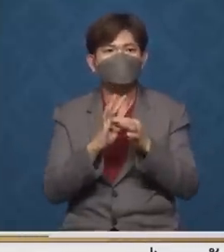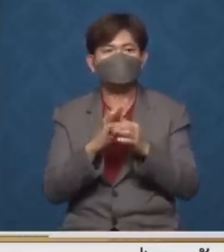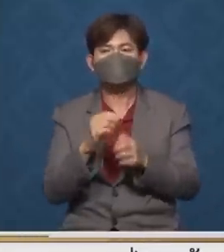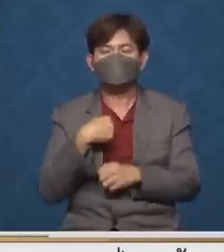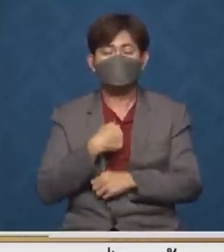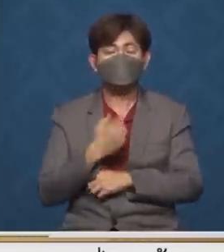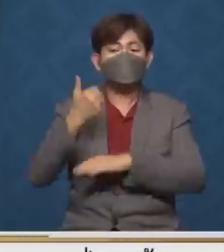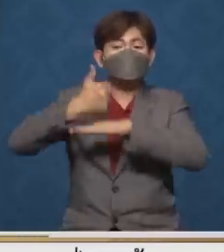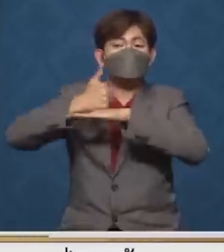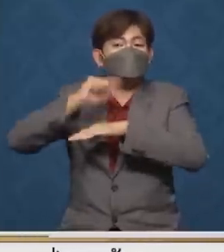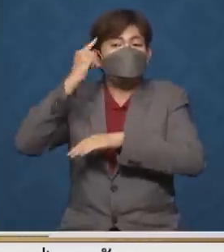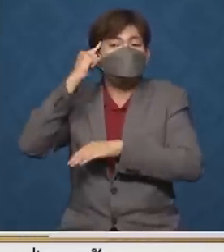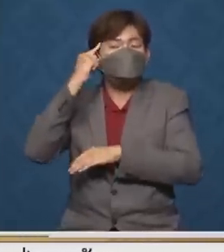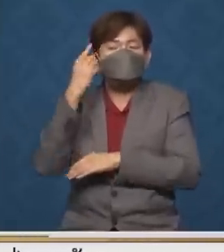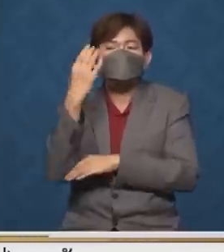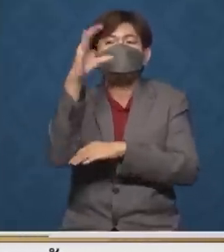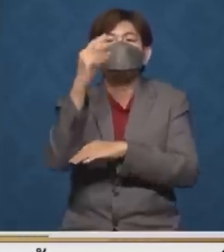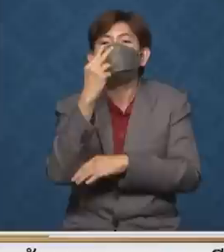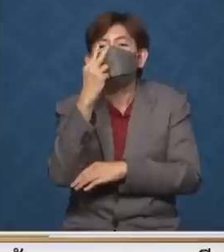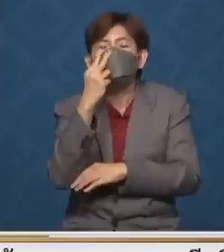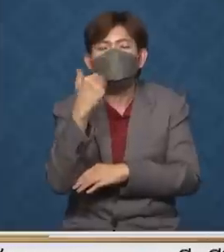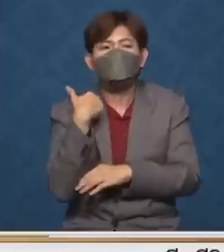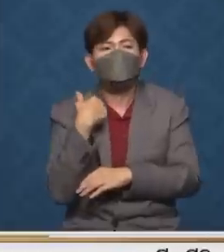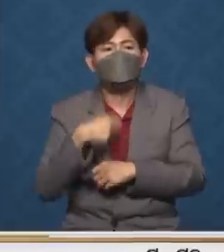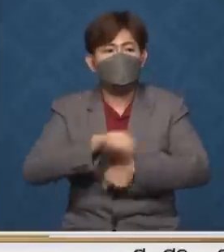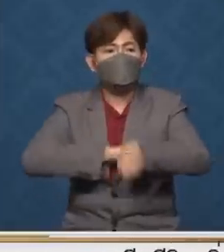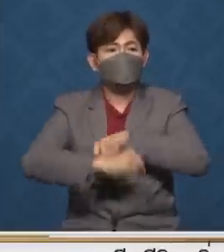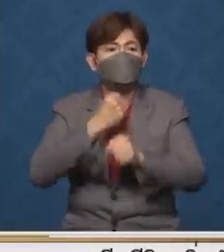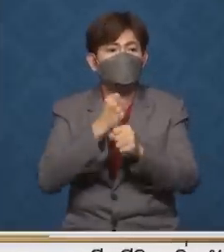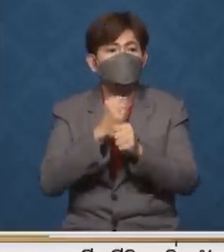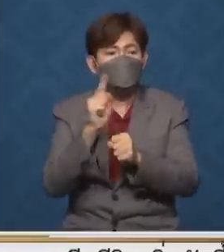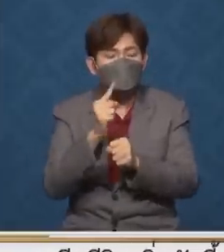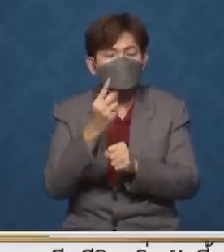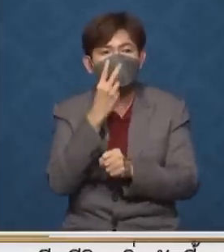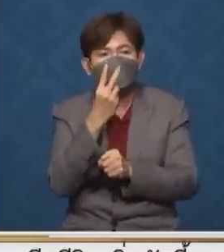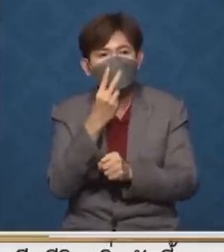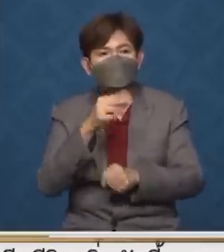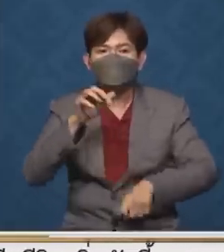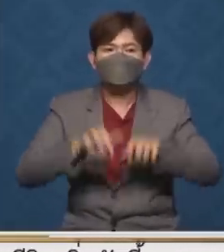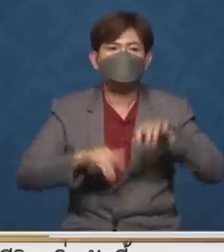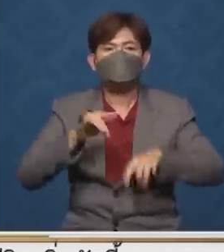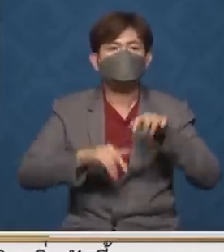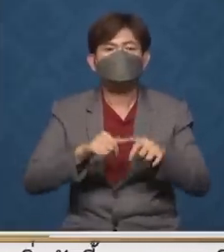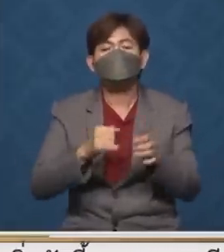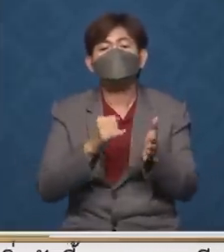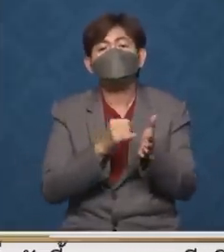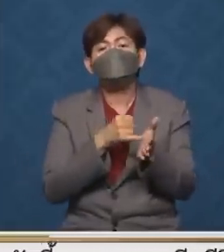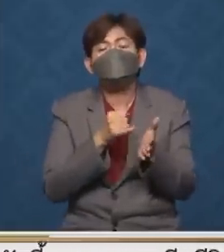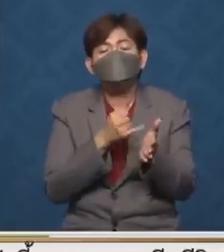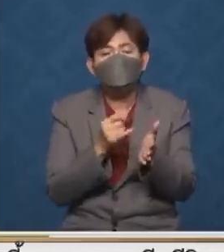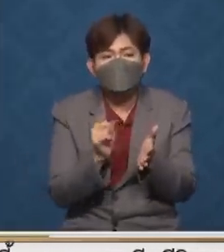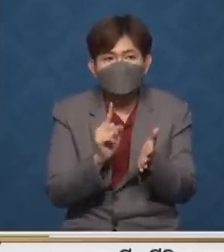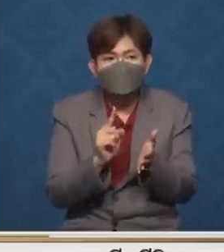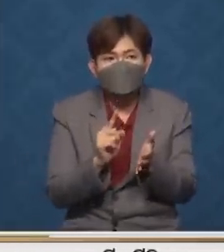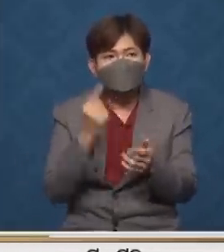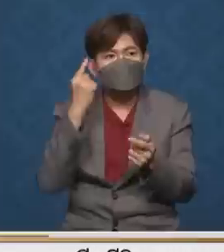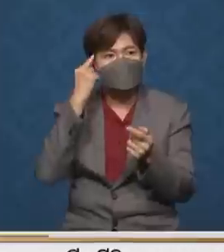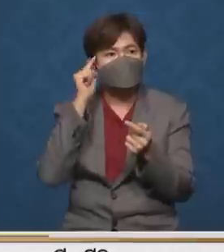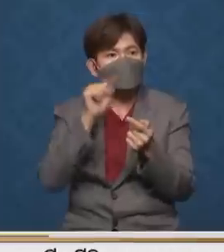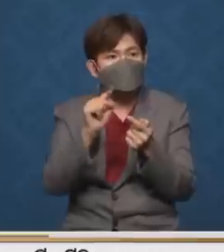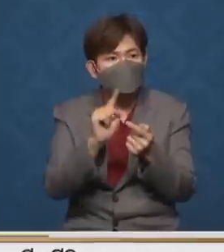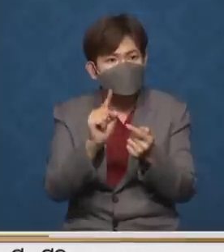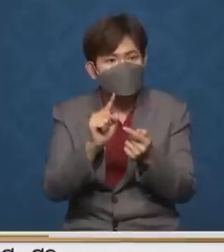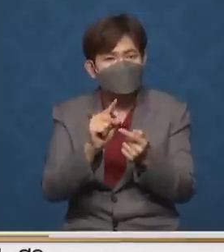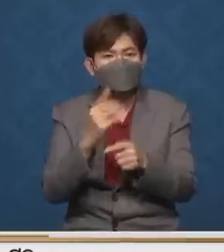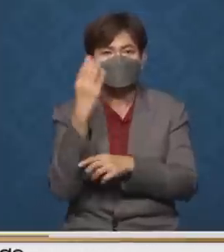นิดหน่อยแล้วเวลาปฏิบ360 รางไรรูปต่อไปเลยทำงานไม่ยากครับเภ่าหมายเป็นใครเอาข้น Projector